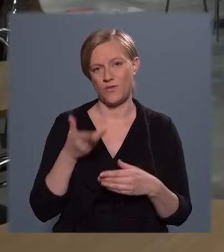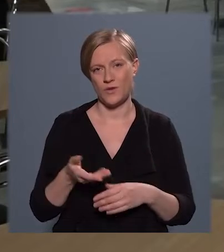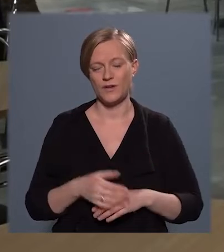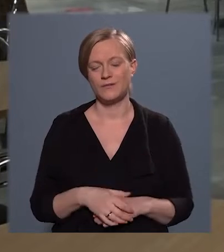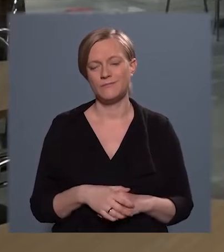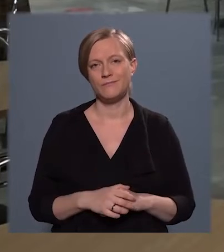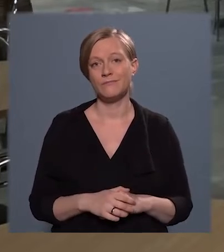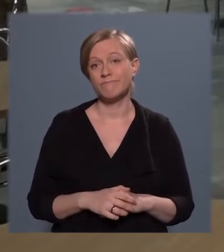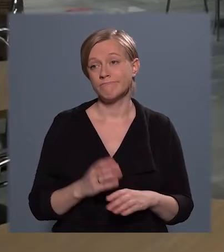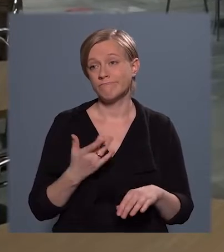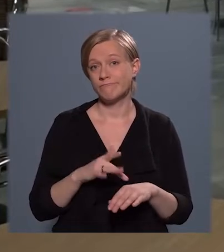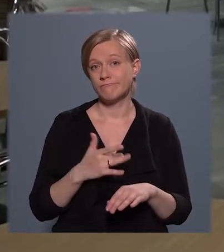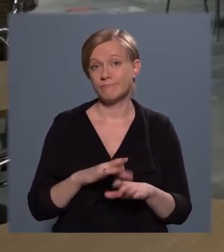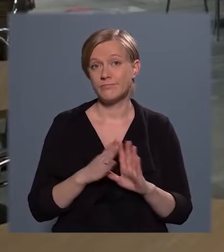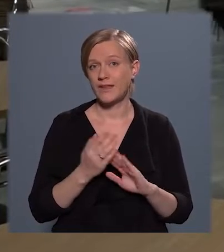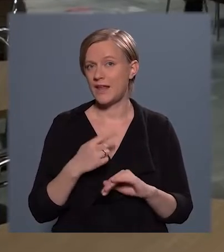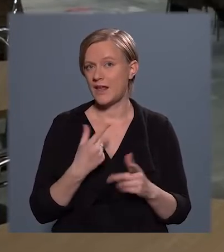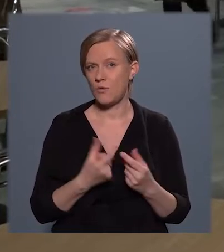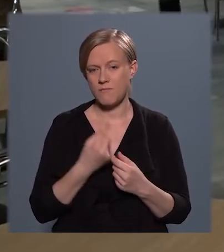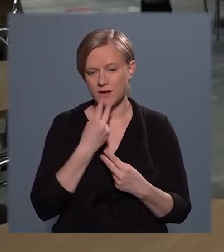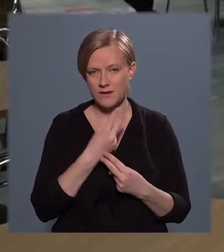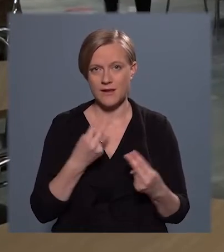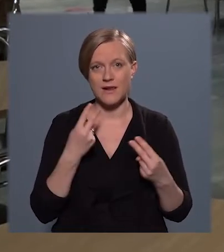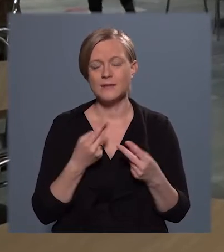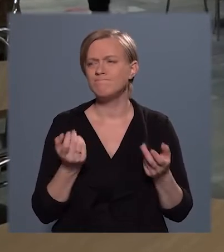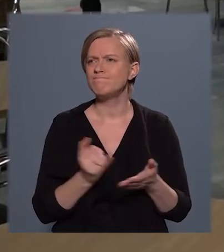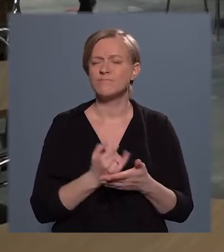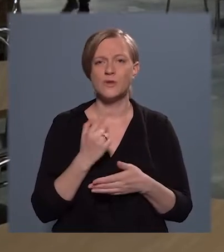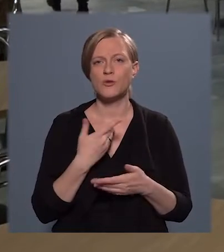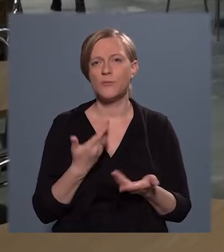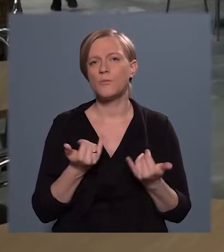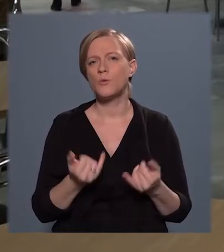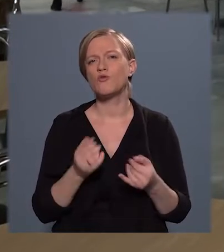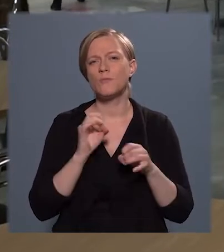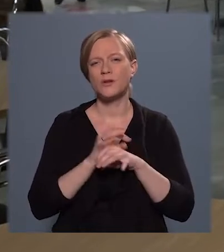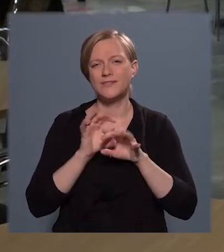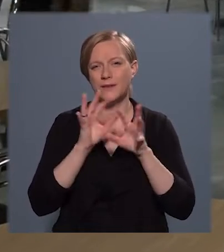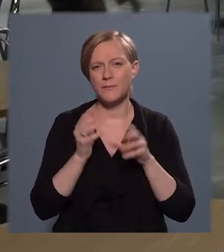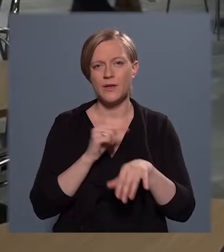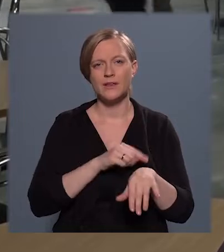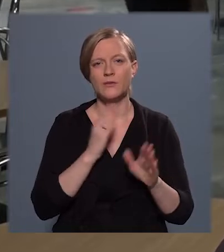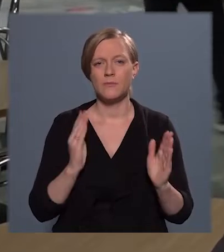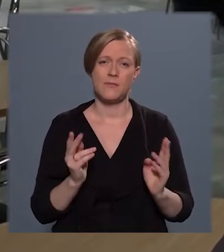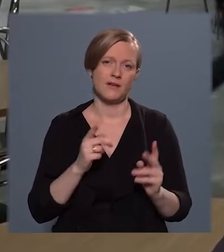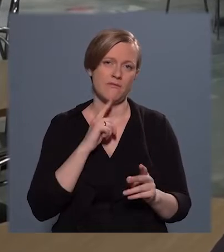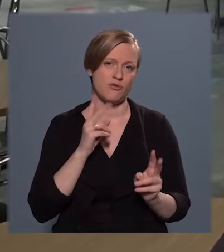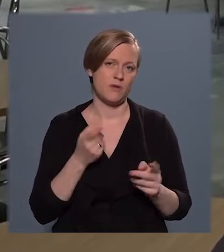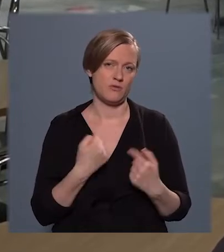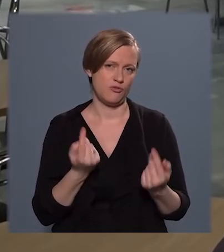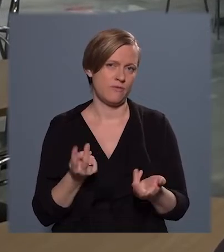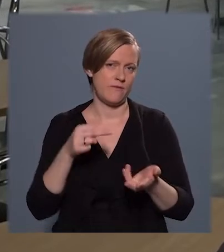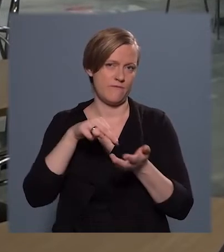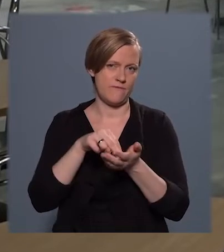És hát igyekszem minden erőmmel ellátni. Az az igazság, hogy most a pandémia idején kevesebb lehetőségünk van